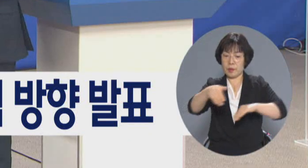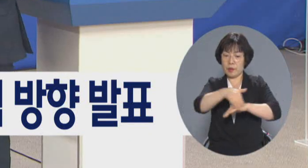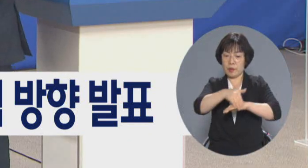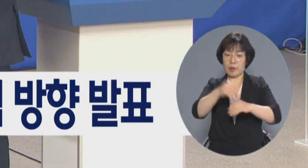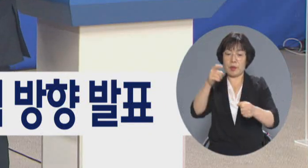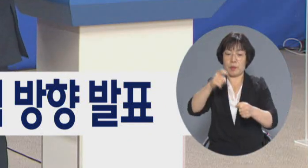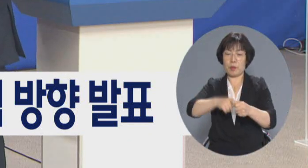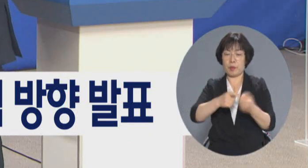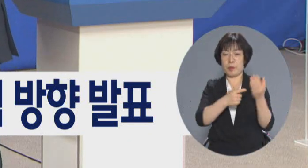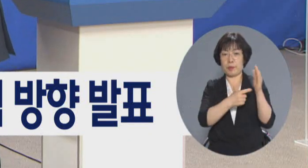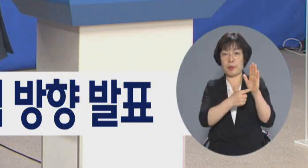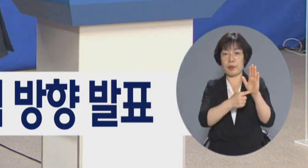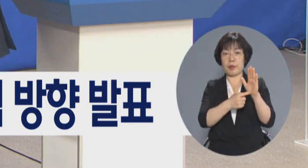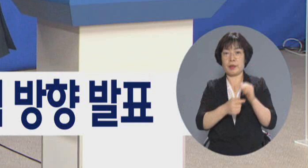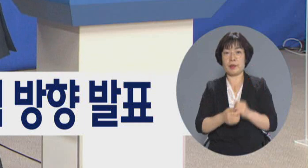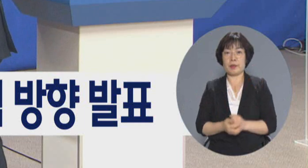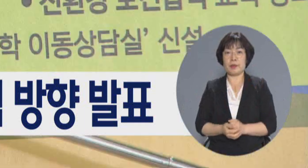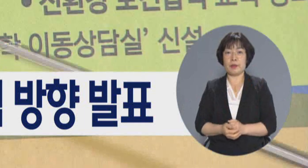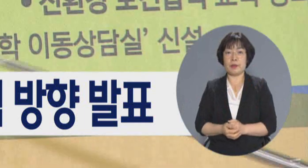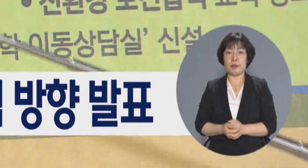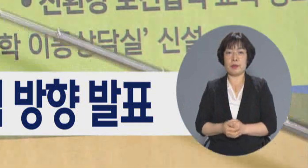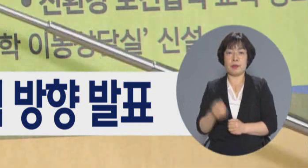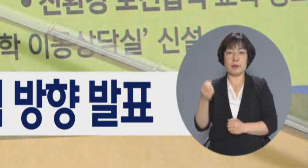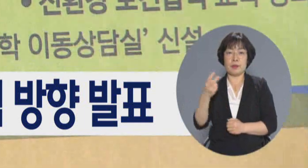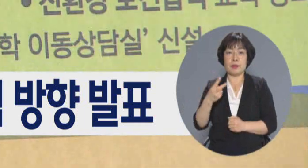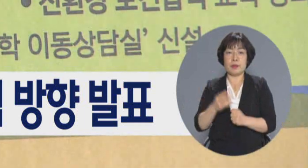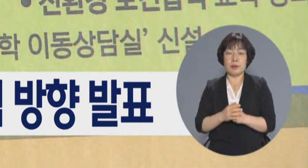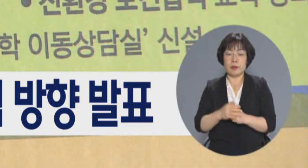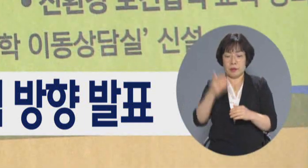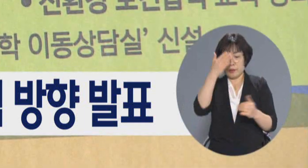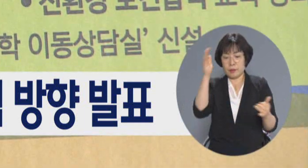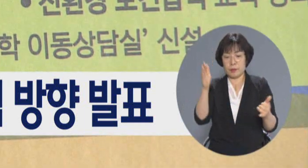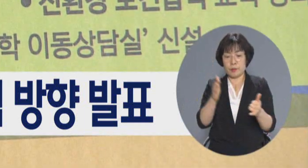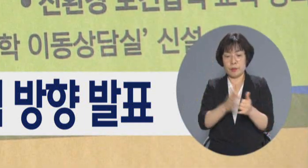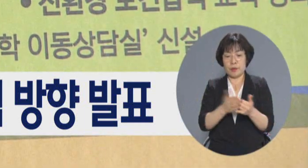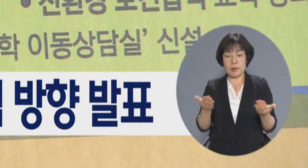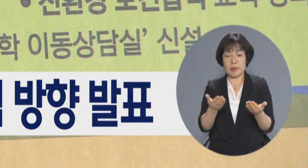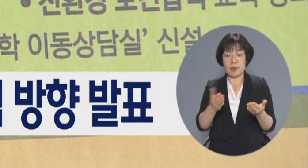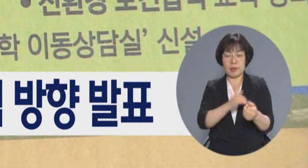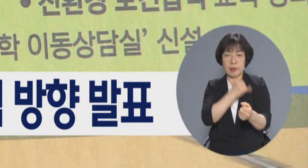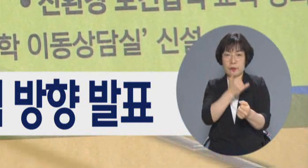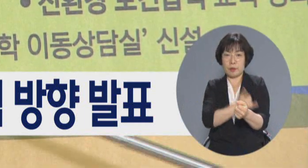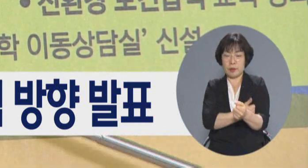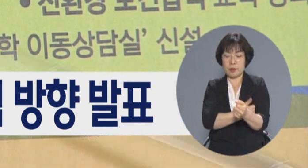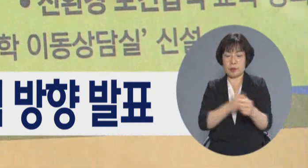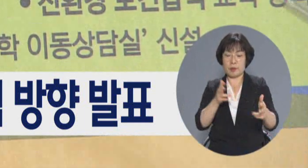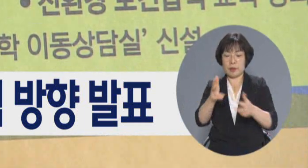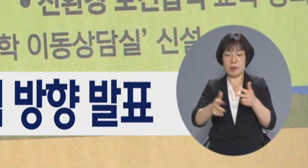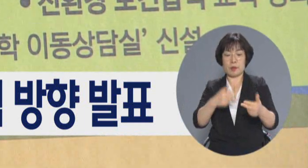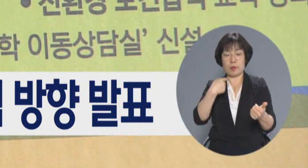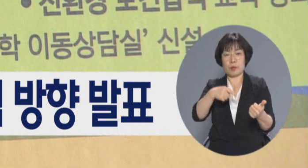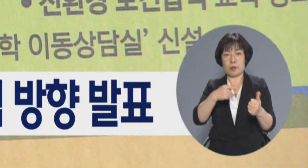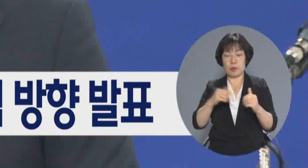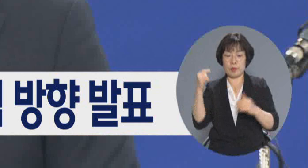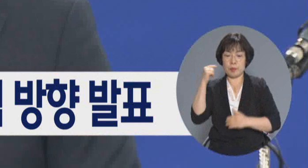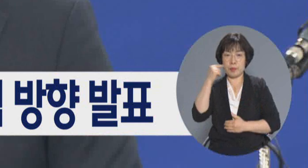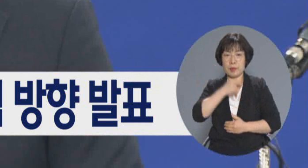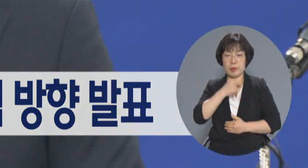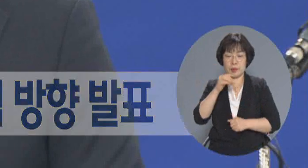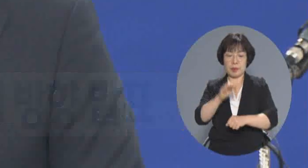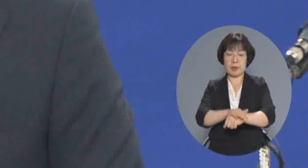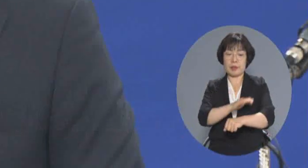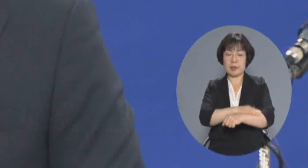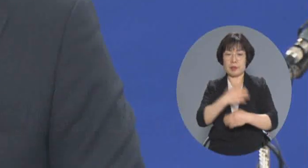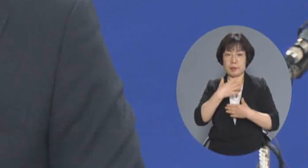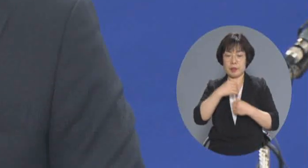목표를 제시했습니다. 장 교육감은 또 청소년 노동 인권 산업 안전 교육을 강화해 안전한 실습 환경